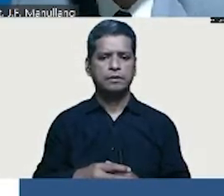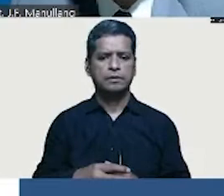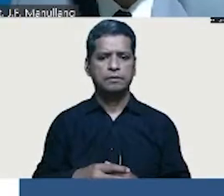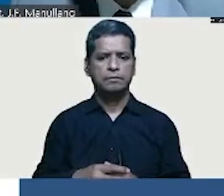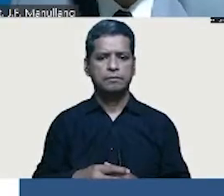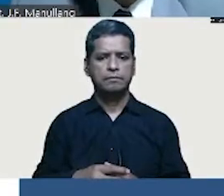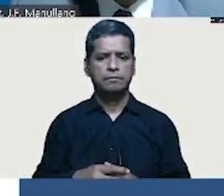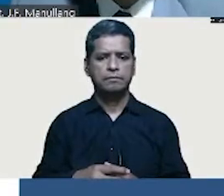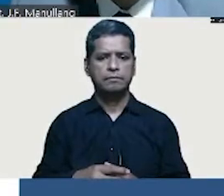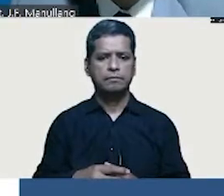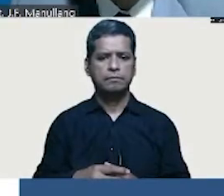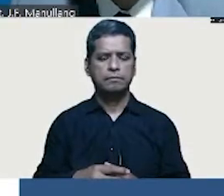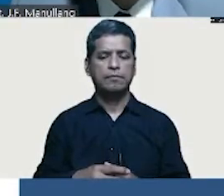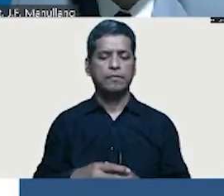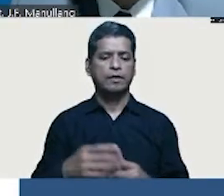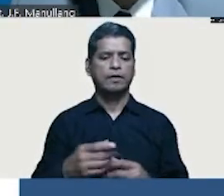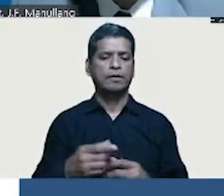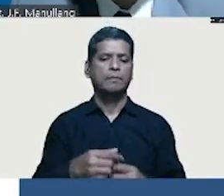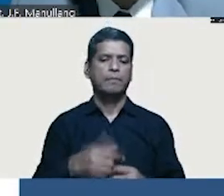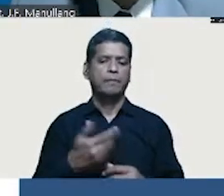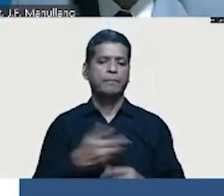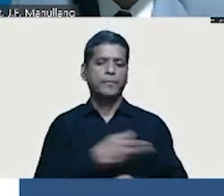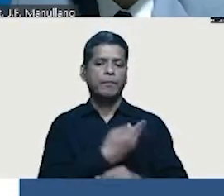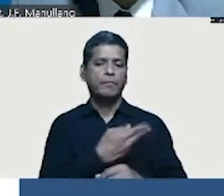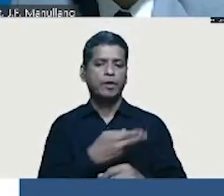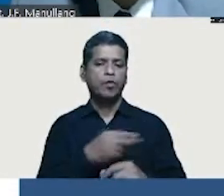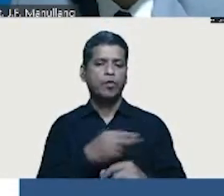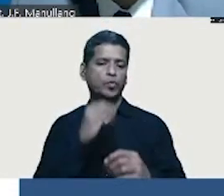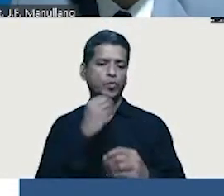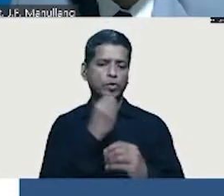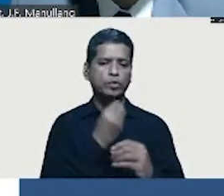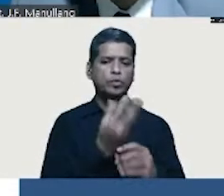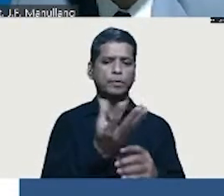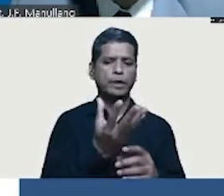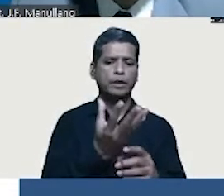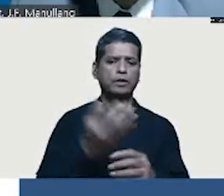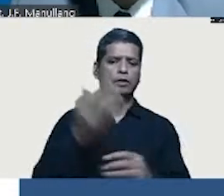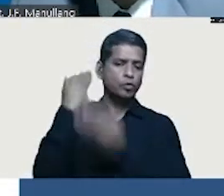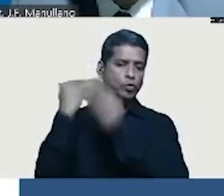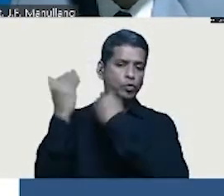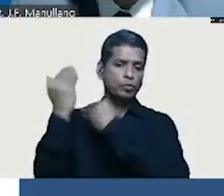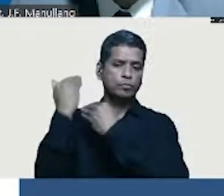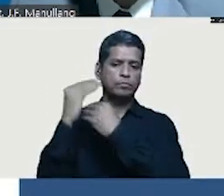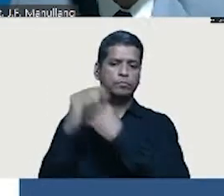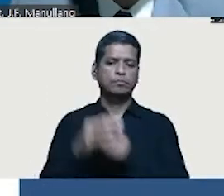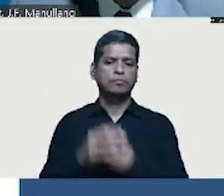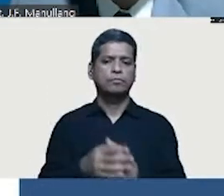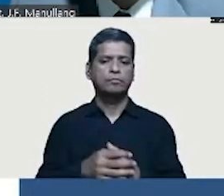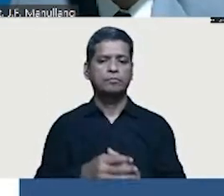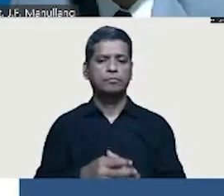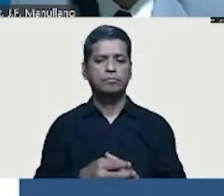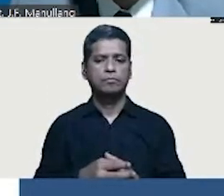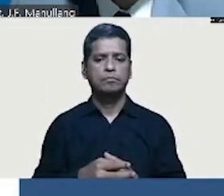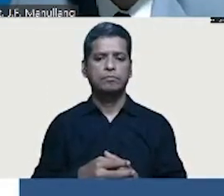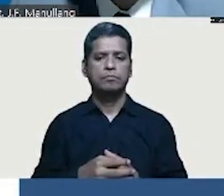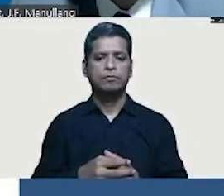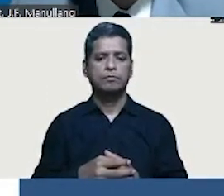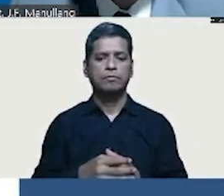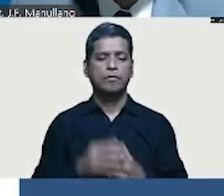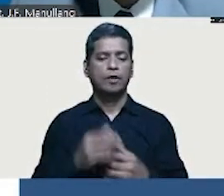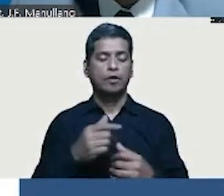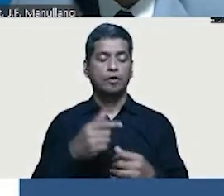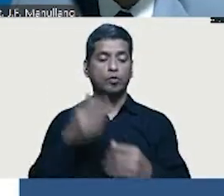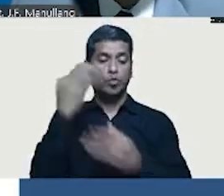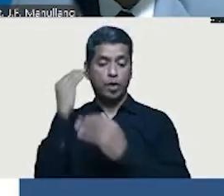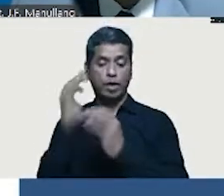diberitahukan sebelumnya katanya ada yang bilang dokumennya sudah ada bahkan yang bilang ini sebenarnya telah dinubuatkan